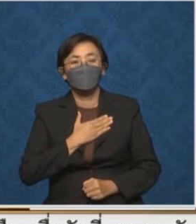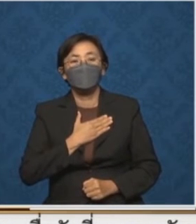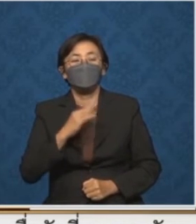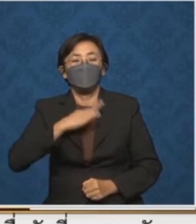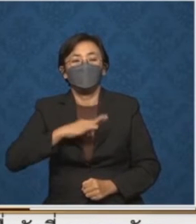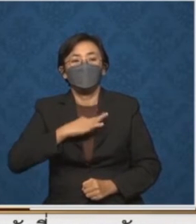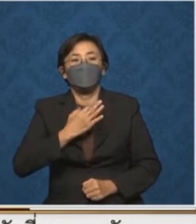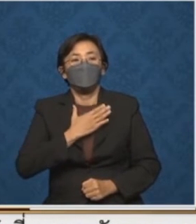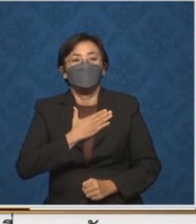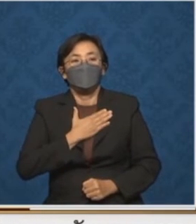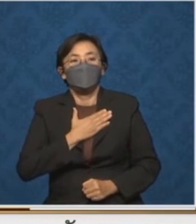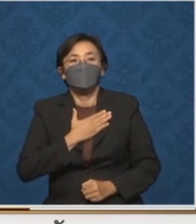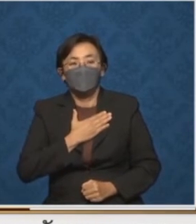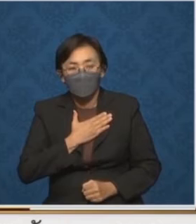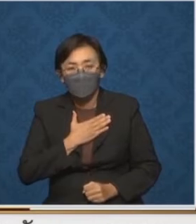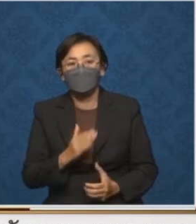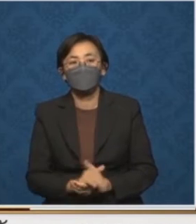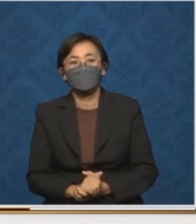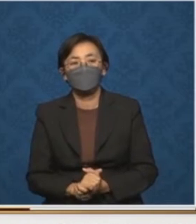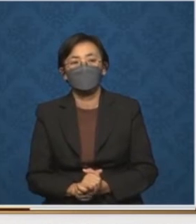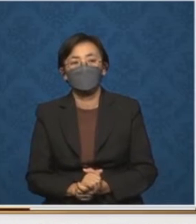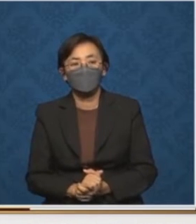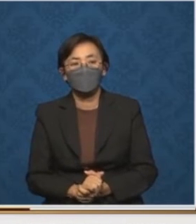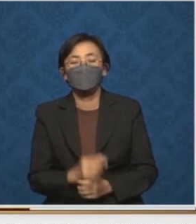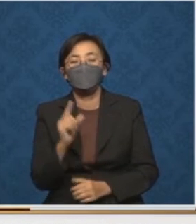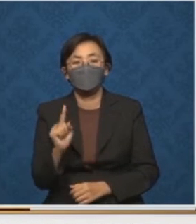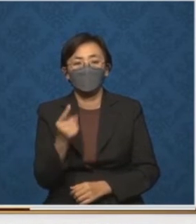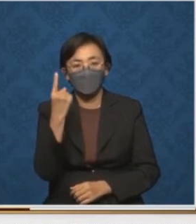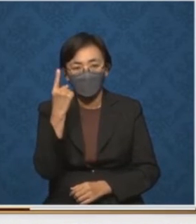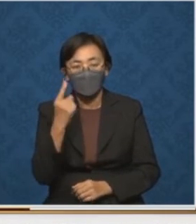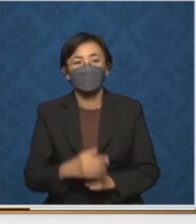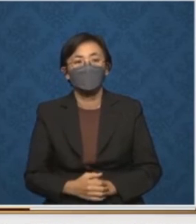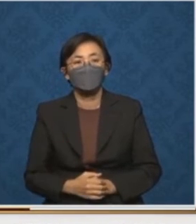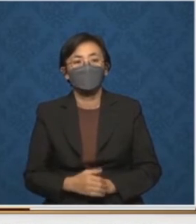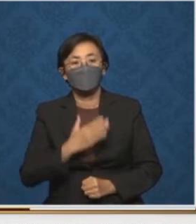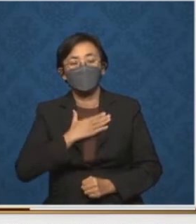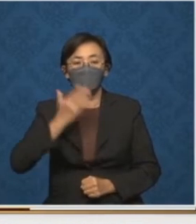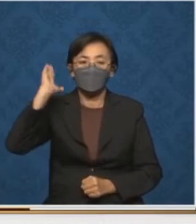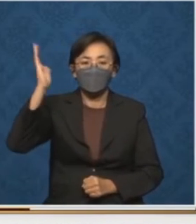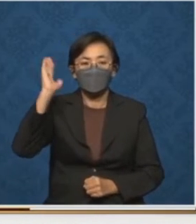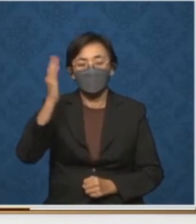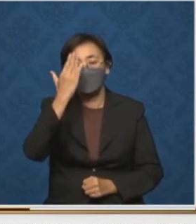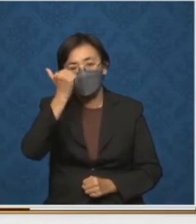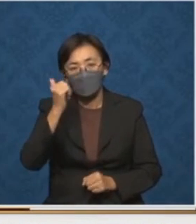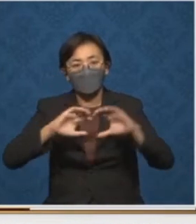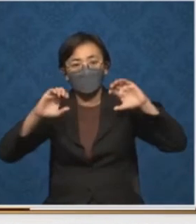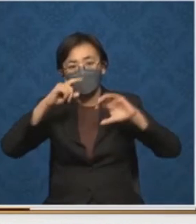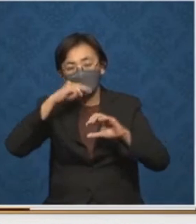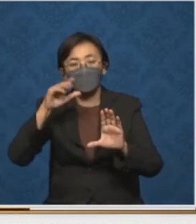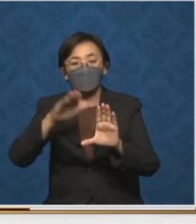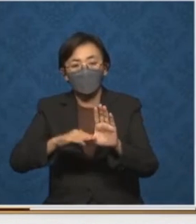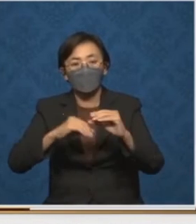ตา NNT ผมโฆษณาให้เลยนะครับเป็นสมระขาวแ่งชาติของกรมประชาสมพันยนะคร